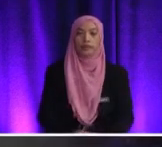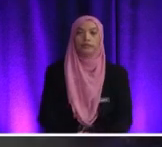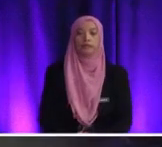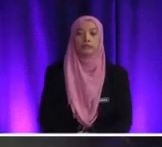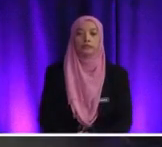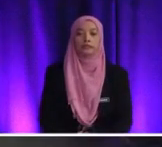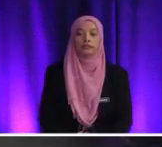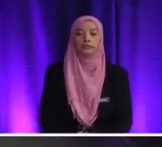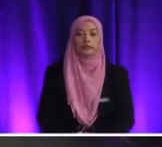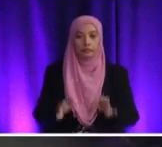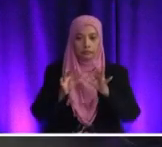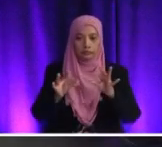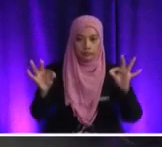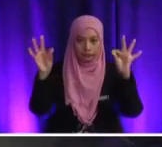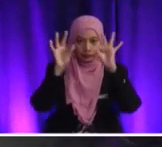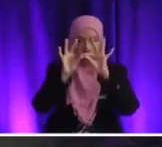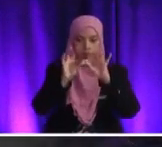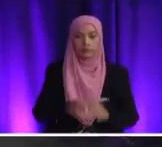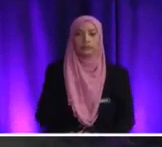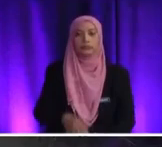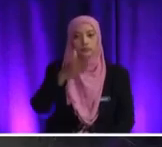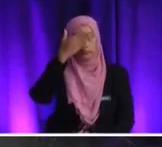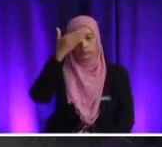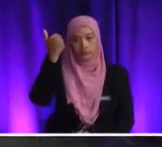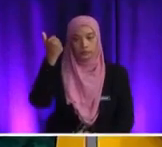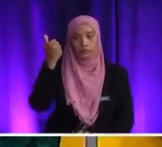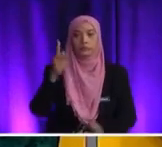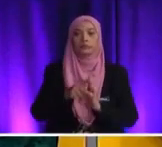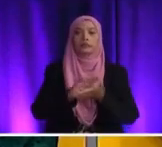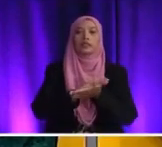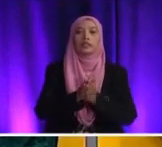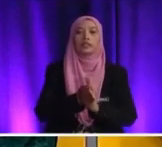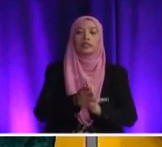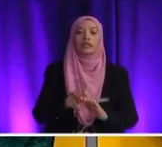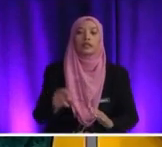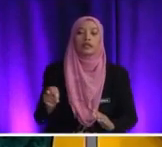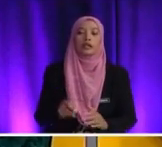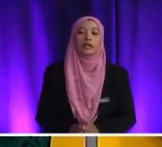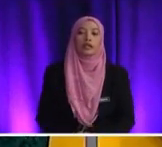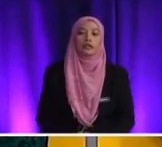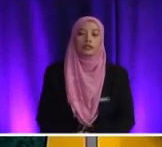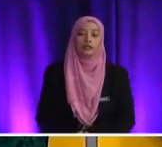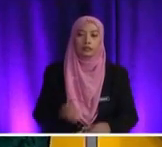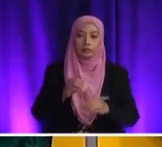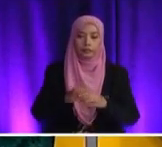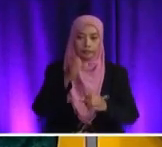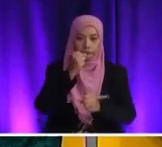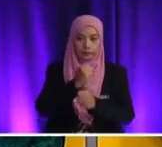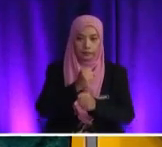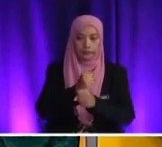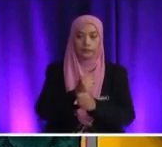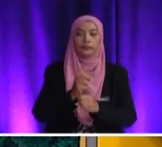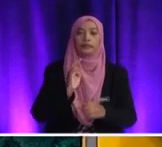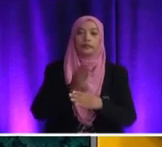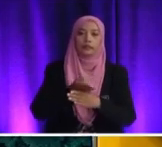betul-betul penting supaya ke menjadi andalan kegiatan tuh boleh nilai yamani